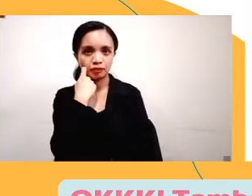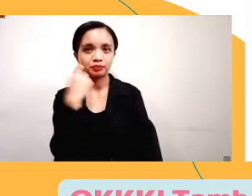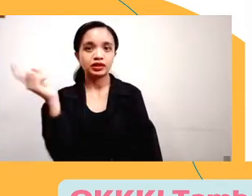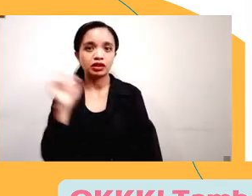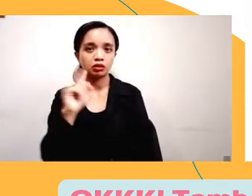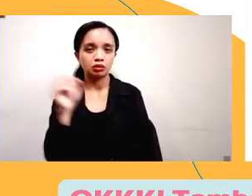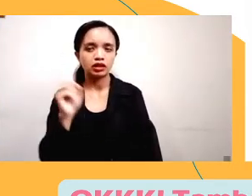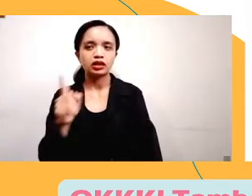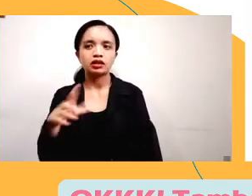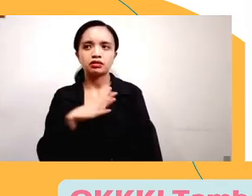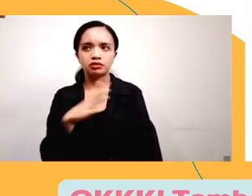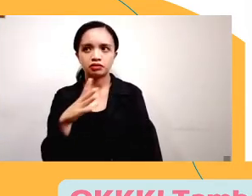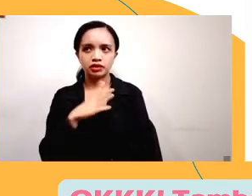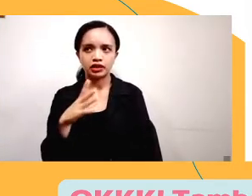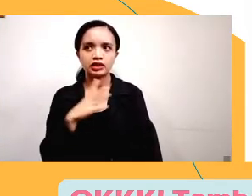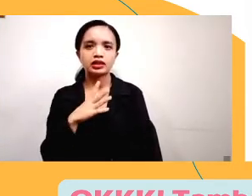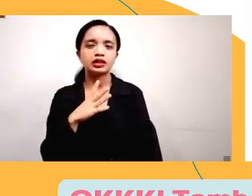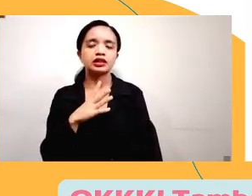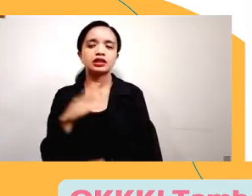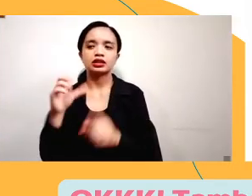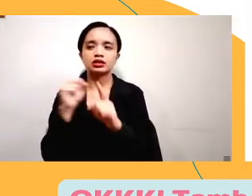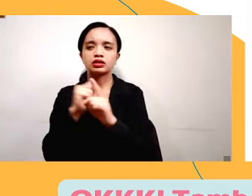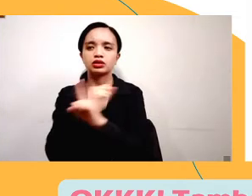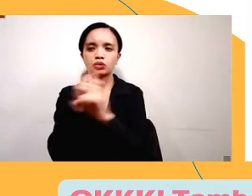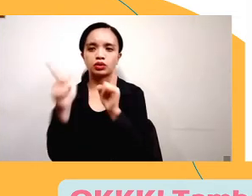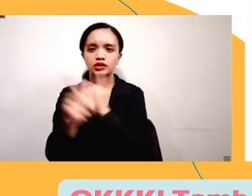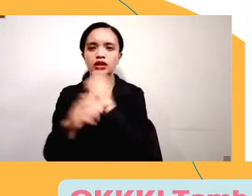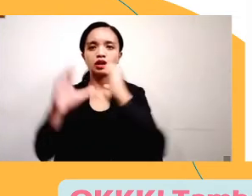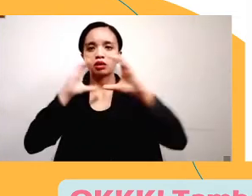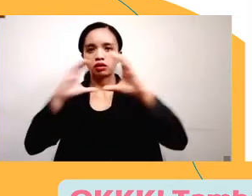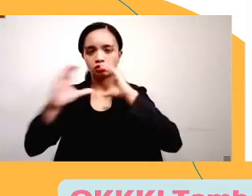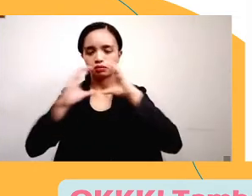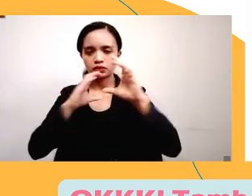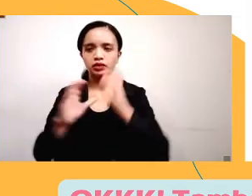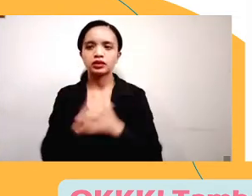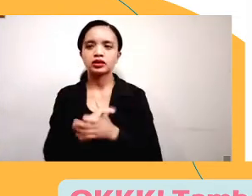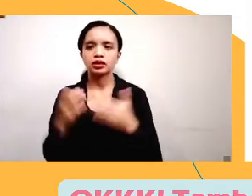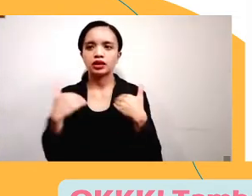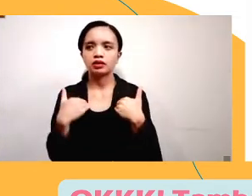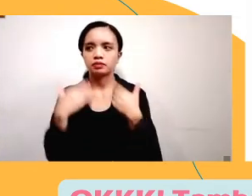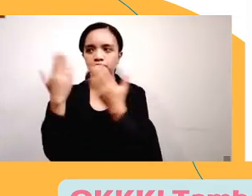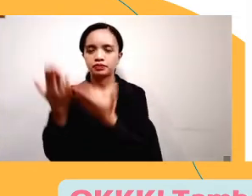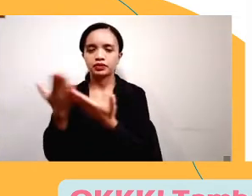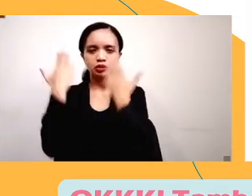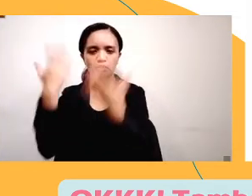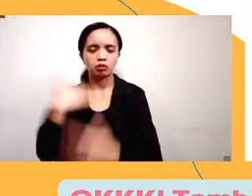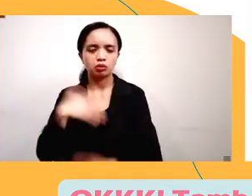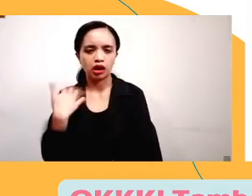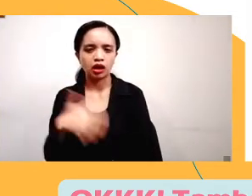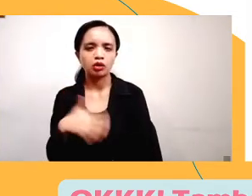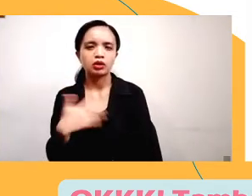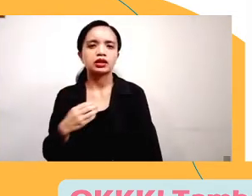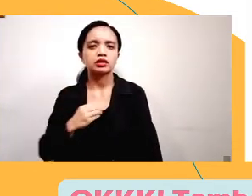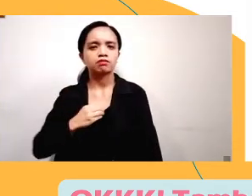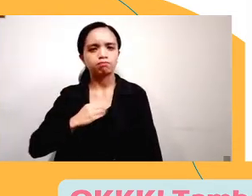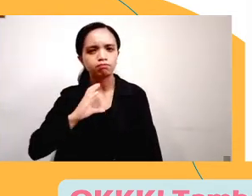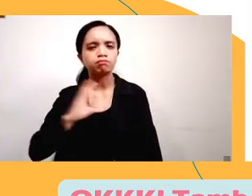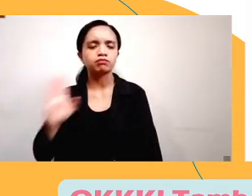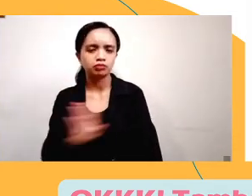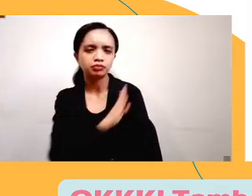okay, sabi ni Jonas, no? Social communication. At kay Francesca naman, lakas ng loob na harapin yung mga